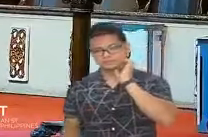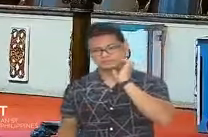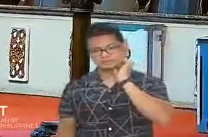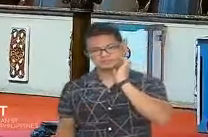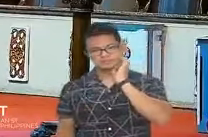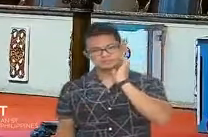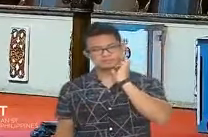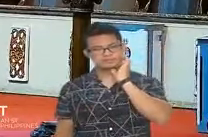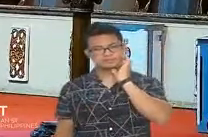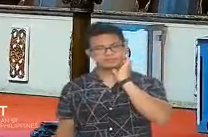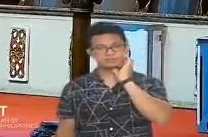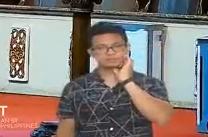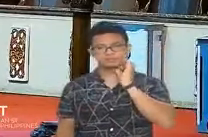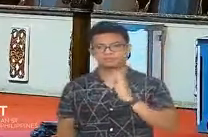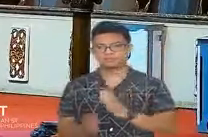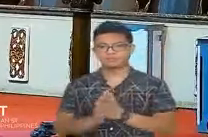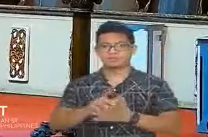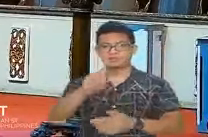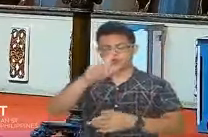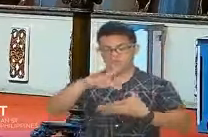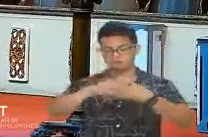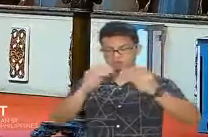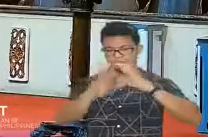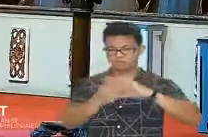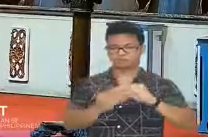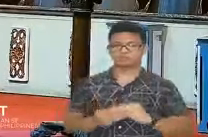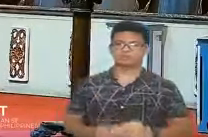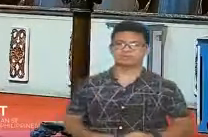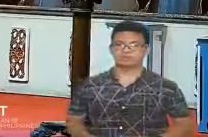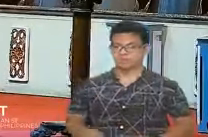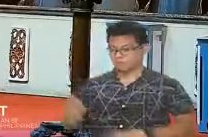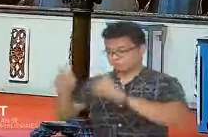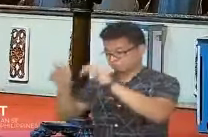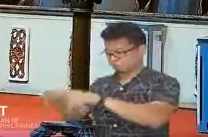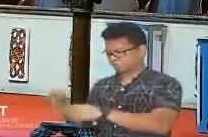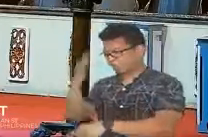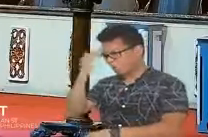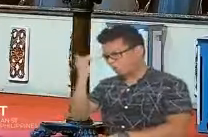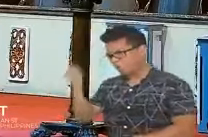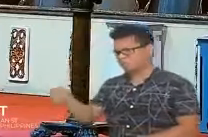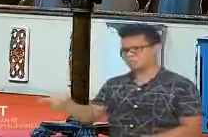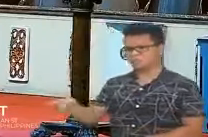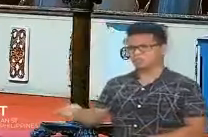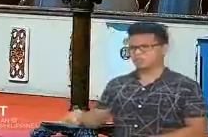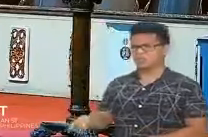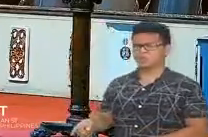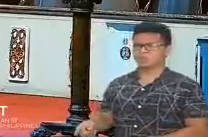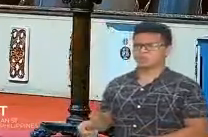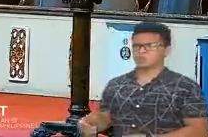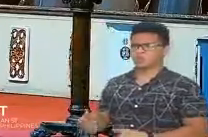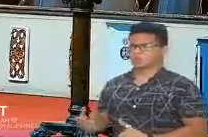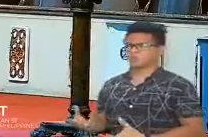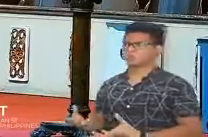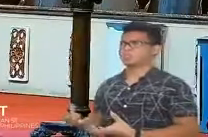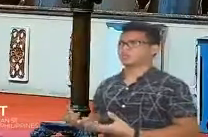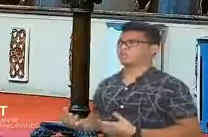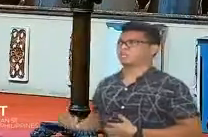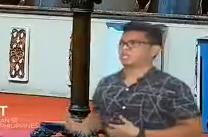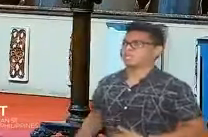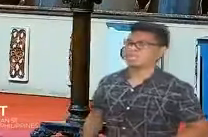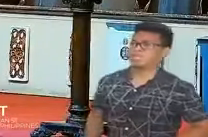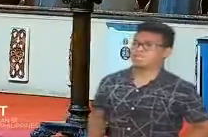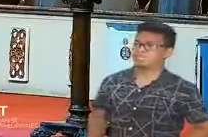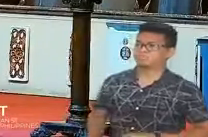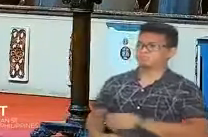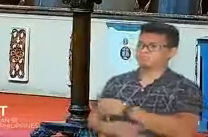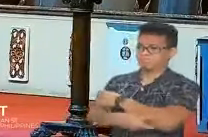Pero wa na ako kawata ang kabaw. Ang ako sa naman isang gikawat ang kabaw. Isa, judge, wa ako mangawat o kabaw. Ang